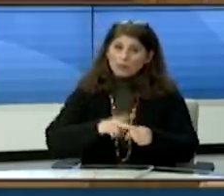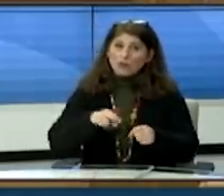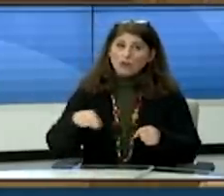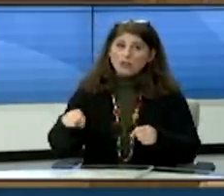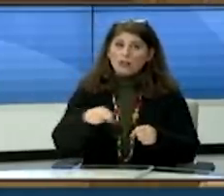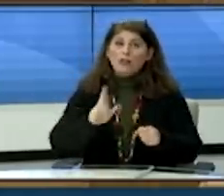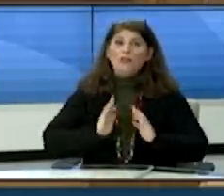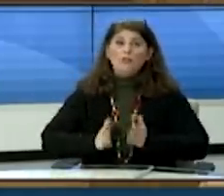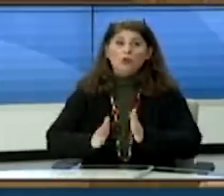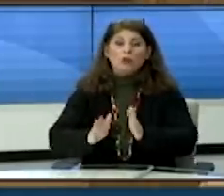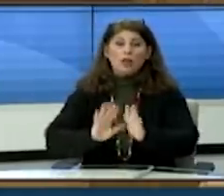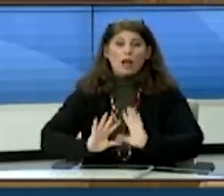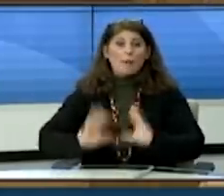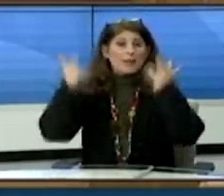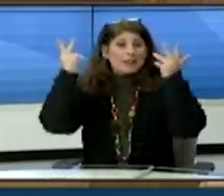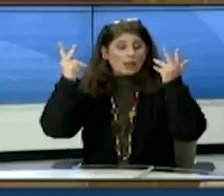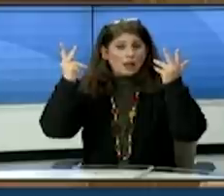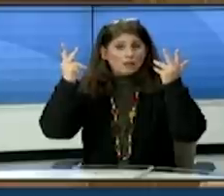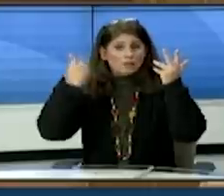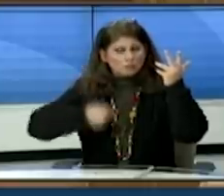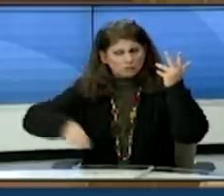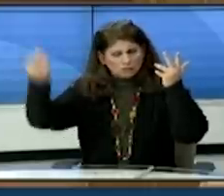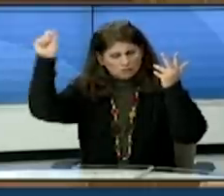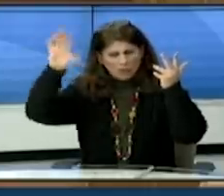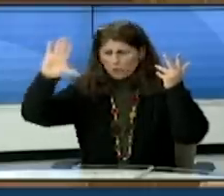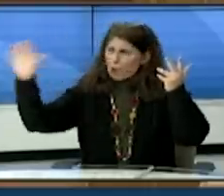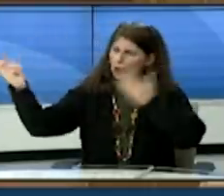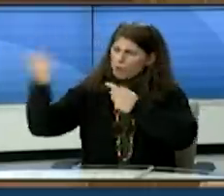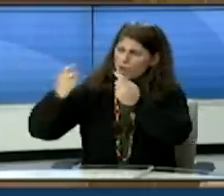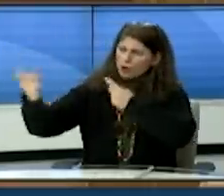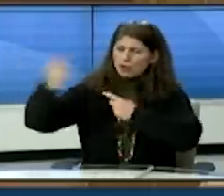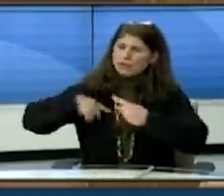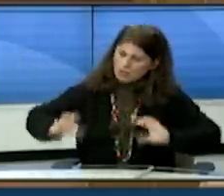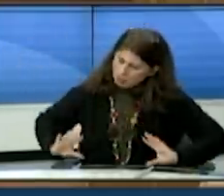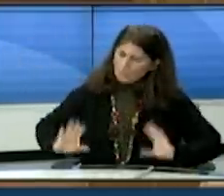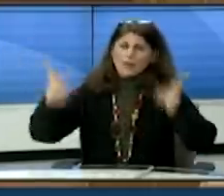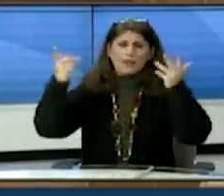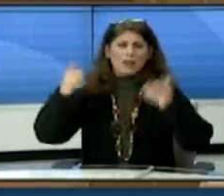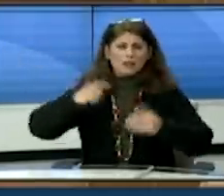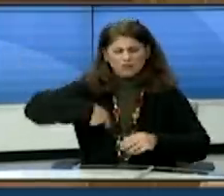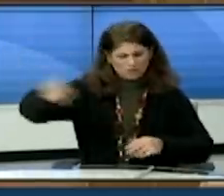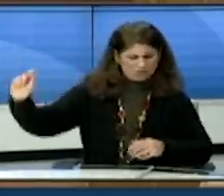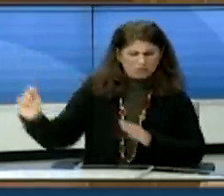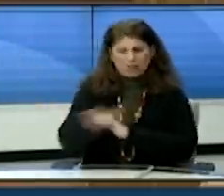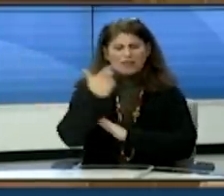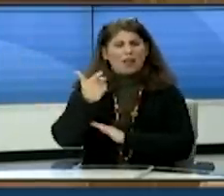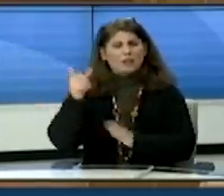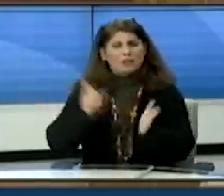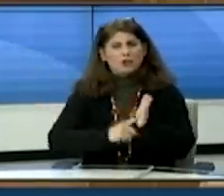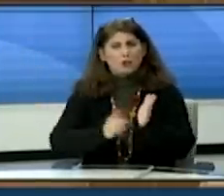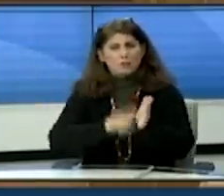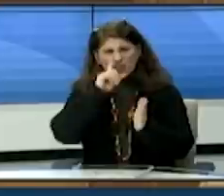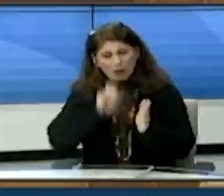τους δεν προχωρούσαν σε απεργία κόντρα σε θεούς και δαίμονες, κουρελιάζοντας τον νόμο σας για να